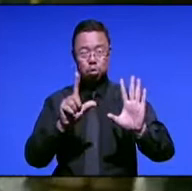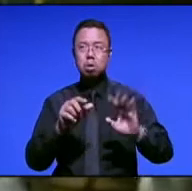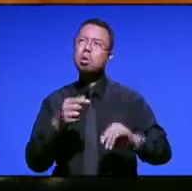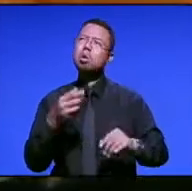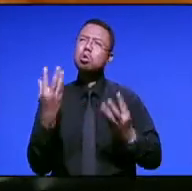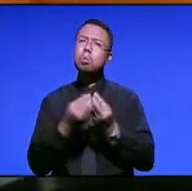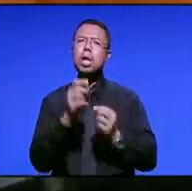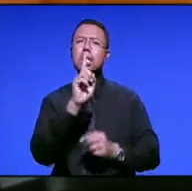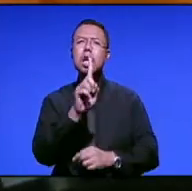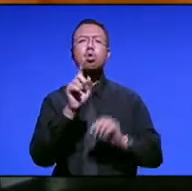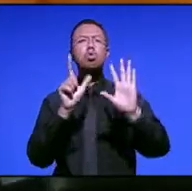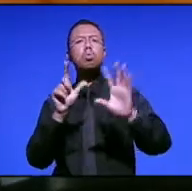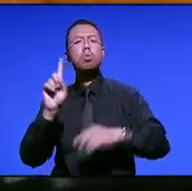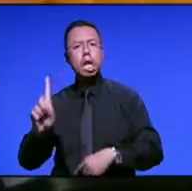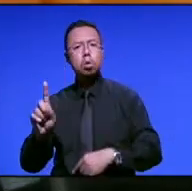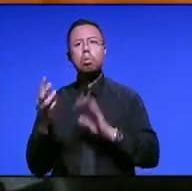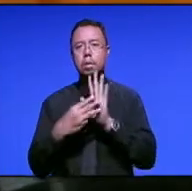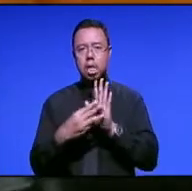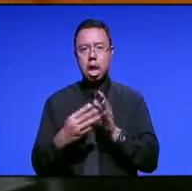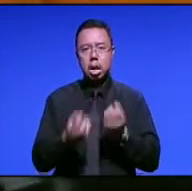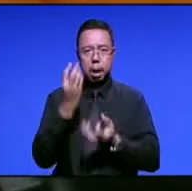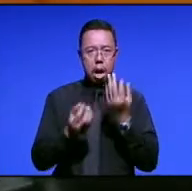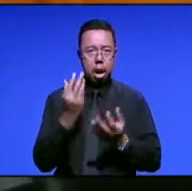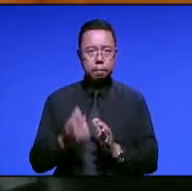hanya 171 kasus.